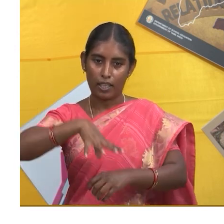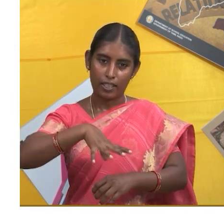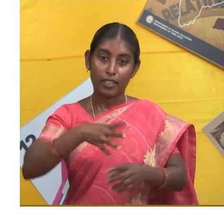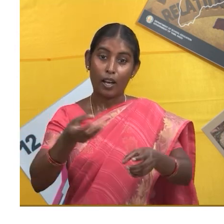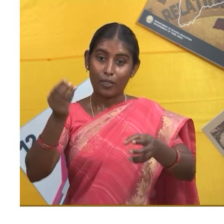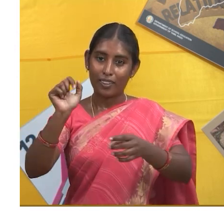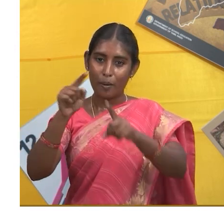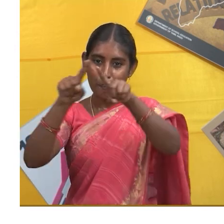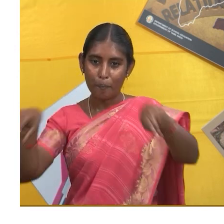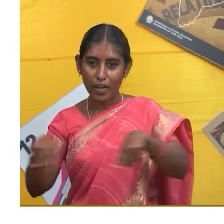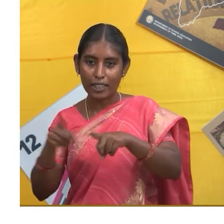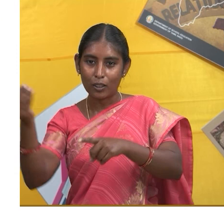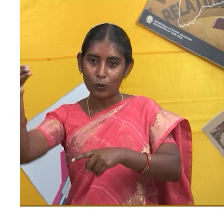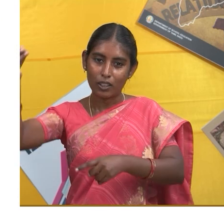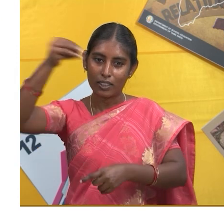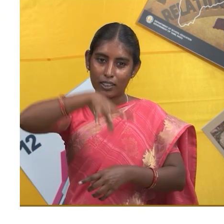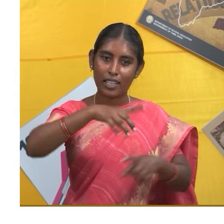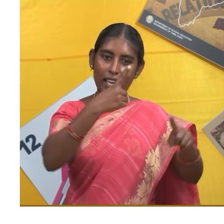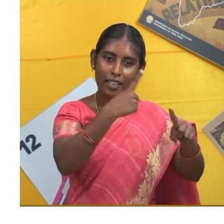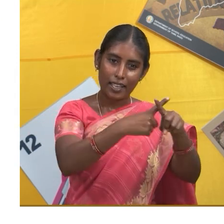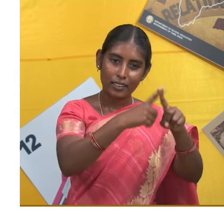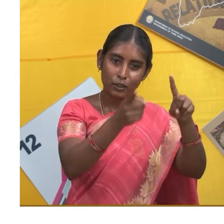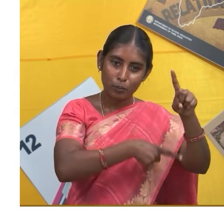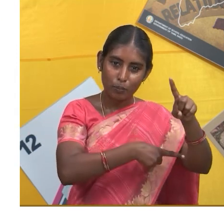சரிம் லம்